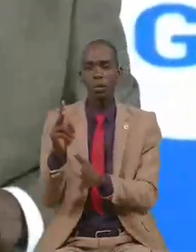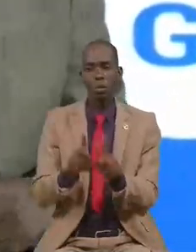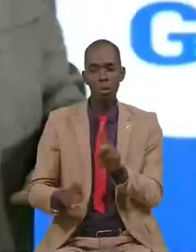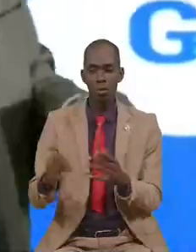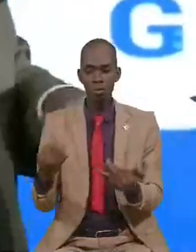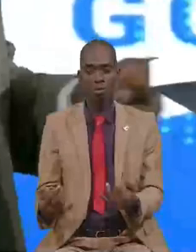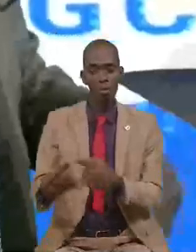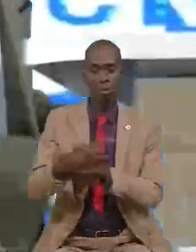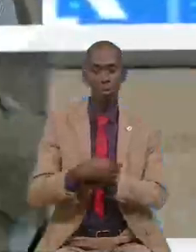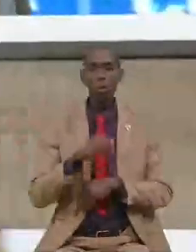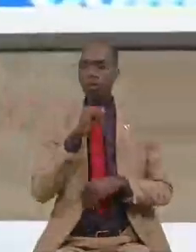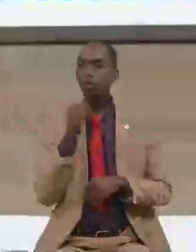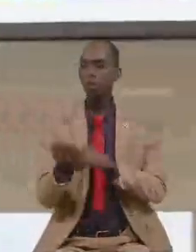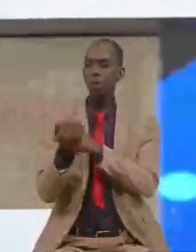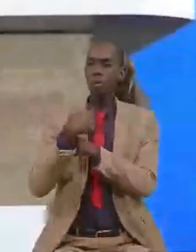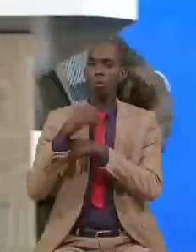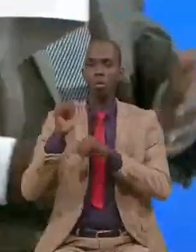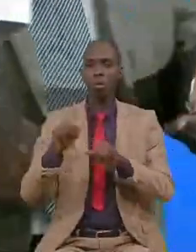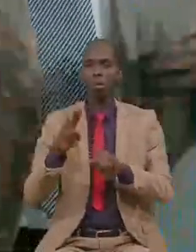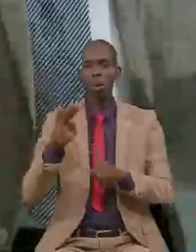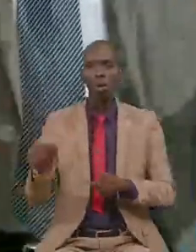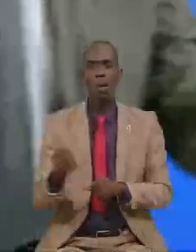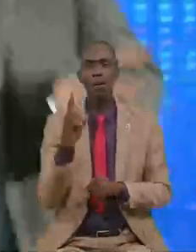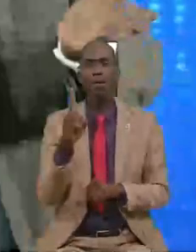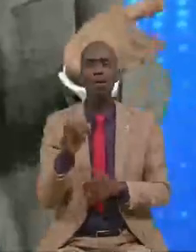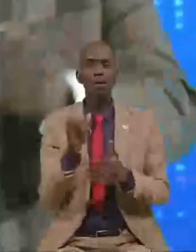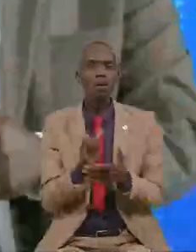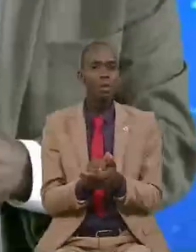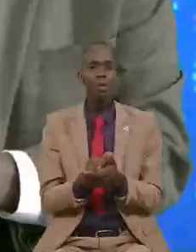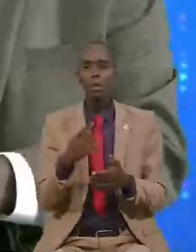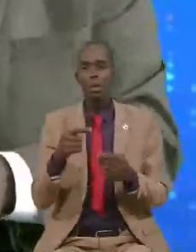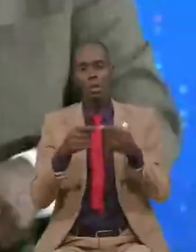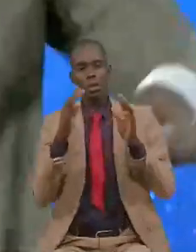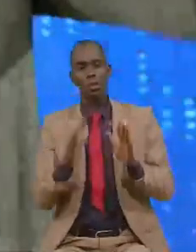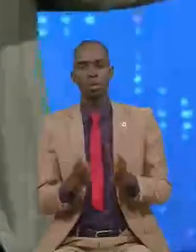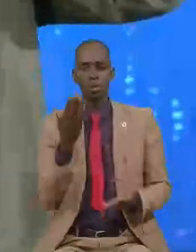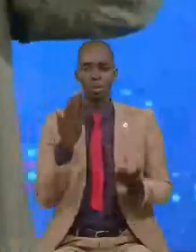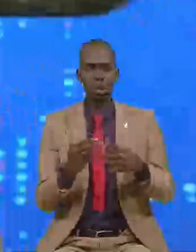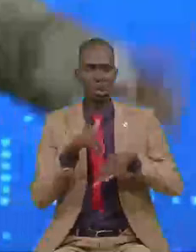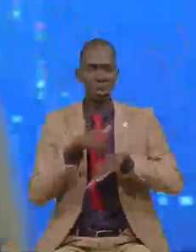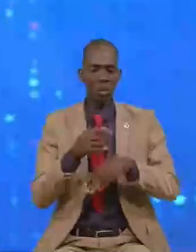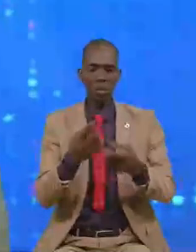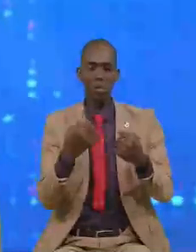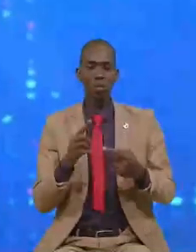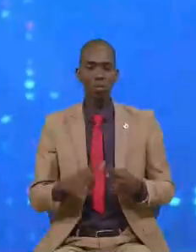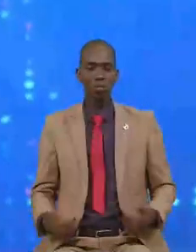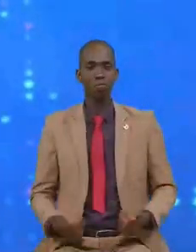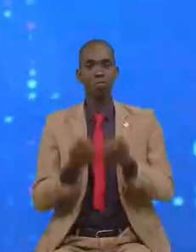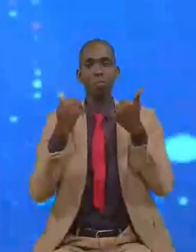aujourd'hui. Invincible. Pas qui que ce soit que l'ennemi pourrait envoyer pour nous